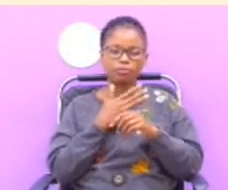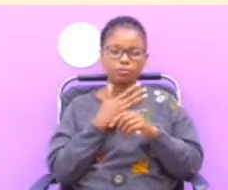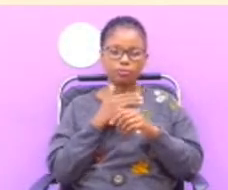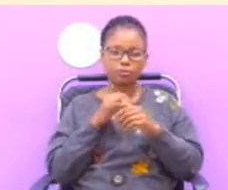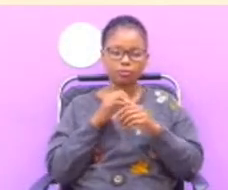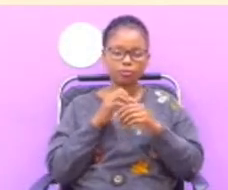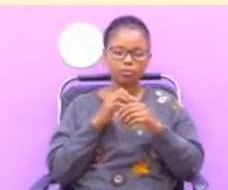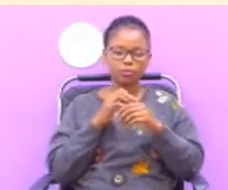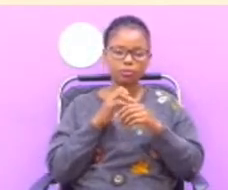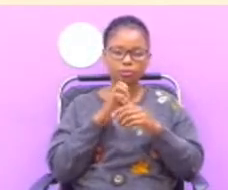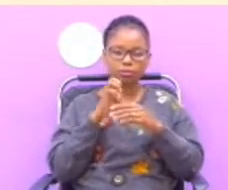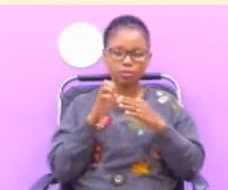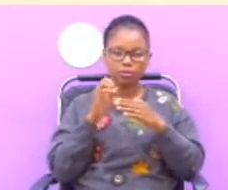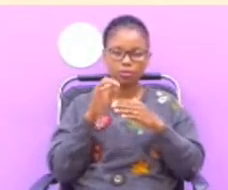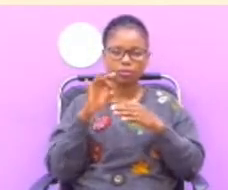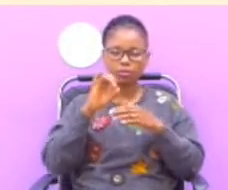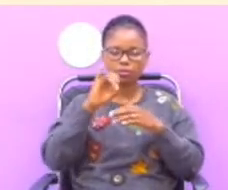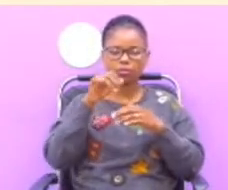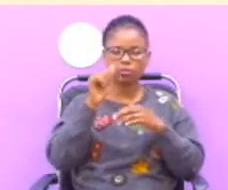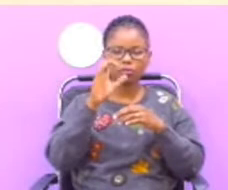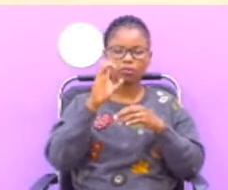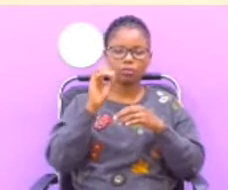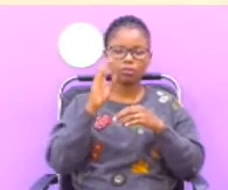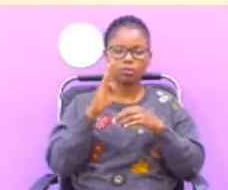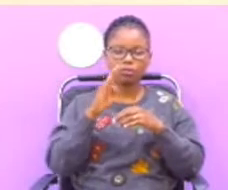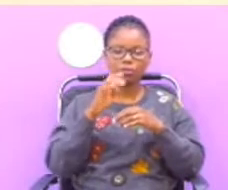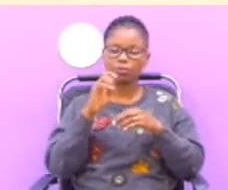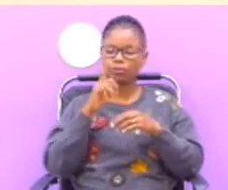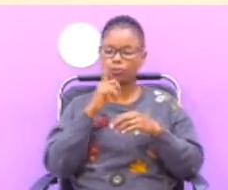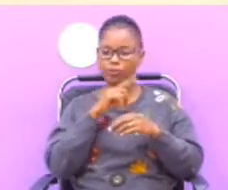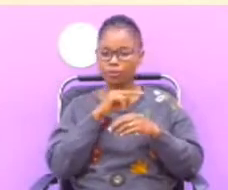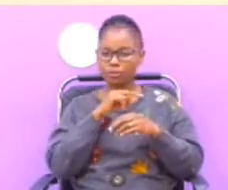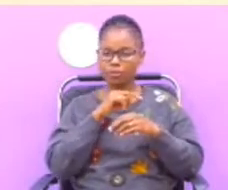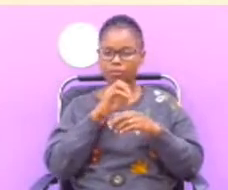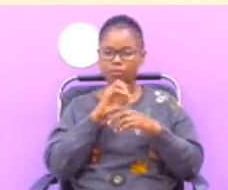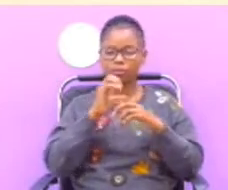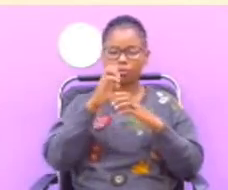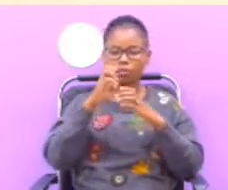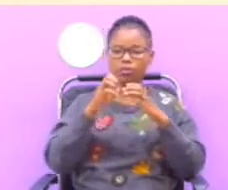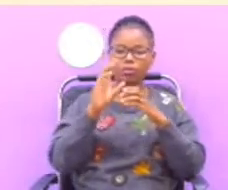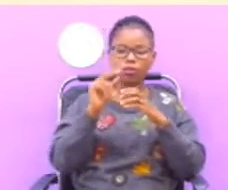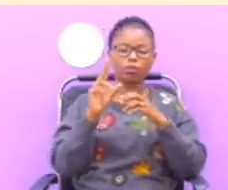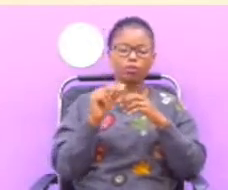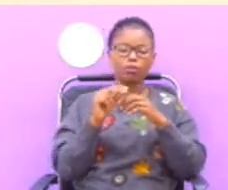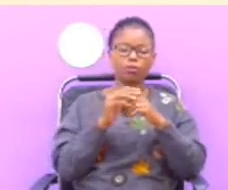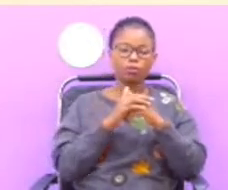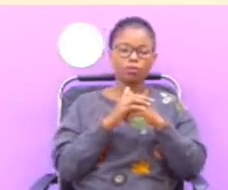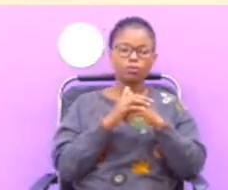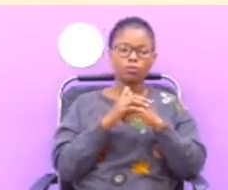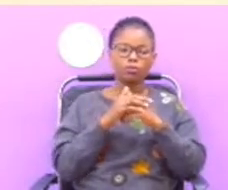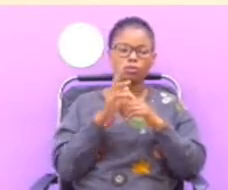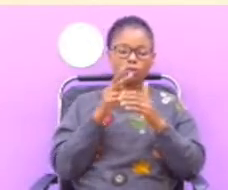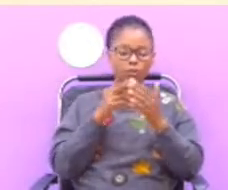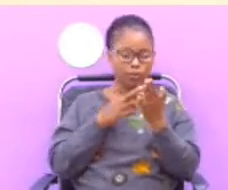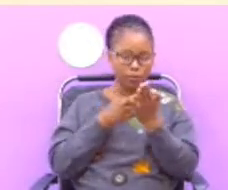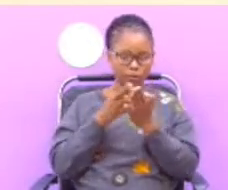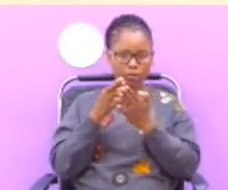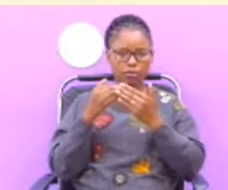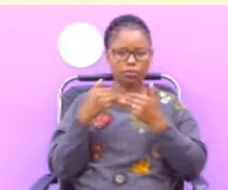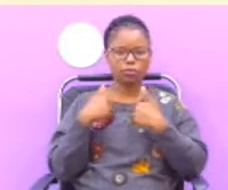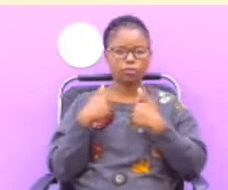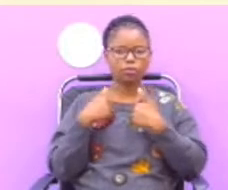Atĩ mbarĩ ya Jakubu yo ndikamanina o kũmanina, tondũ nĩ ehĩtire. No thingu